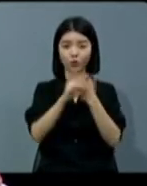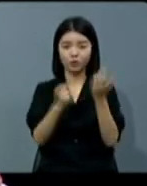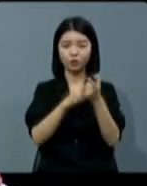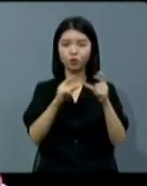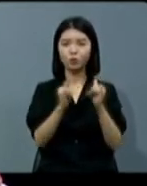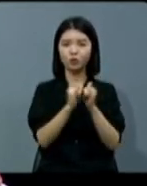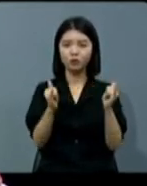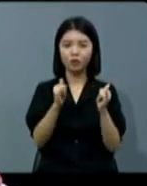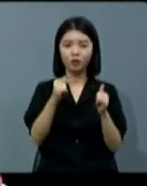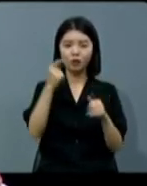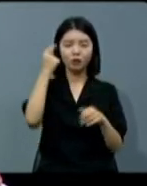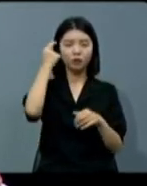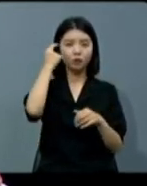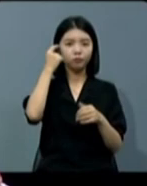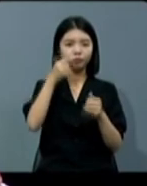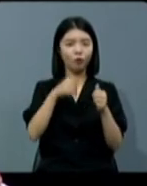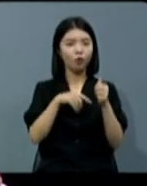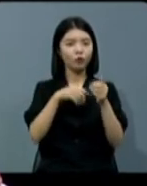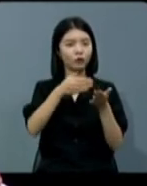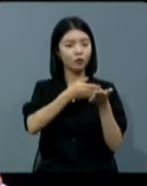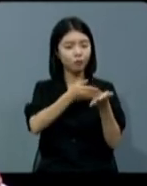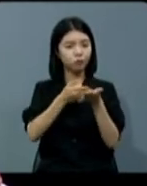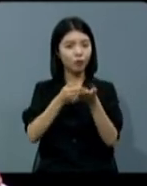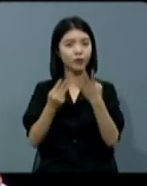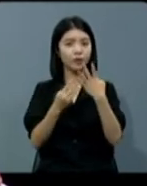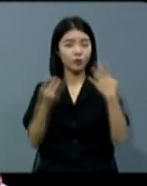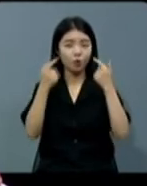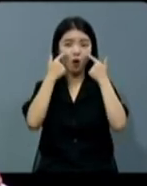제주도민의 의견을 물어서 이 4.3이 정확히